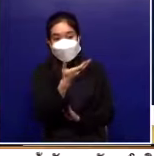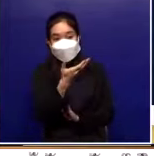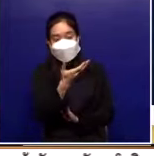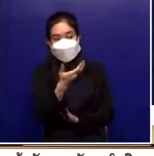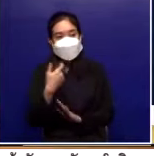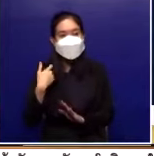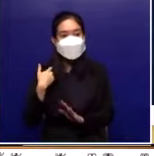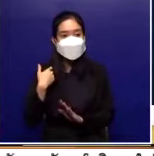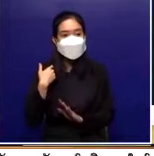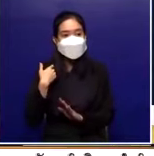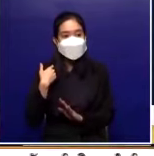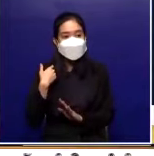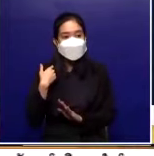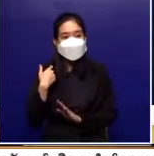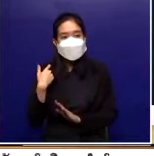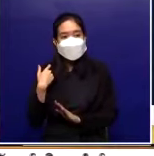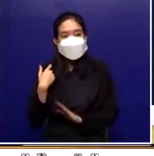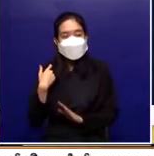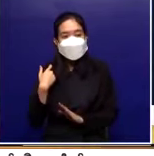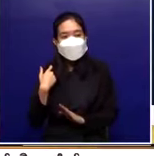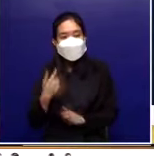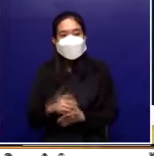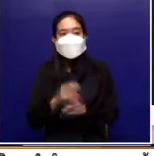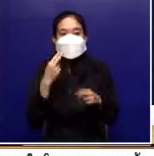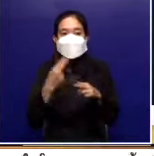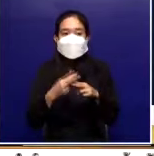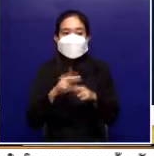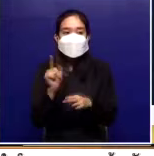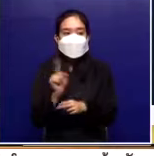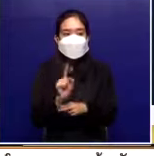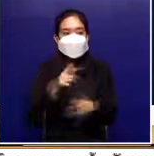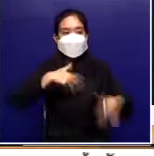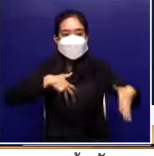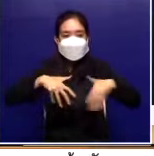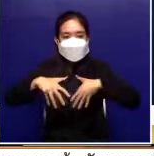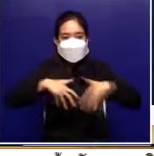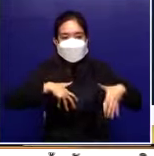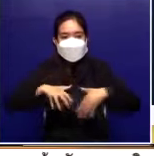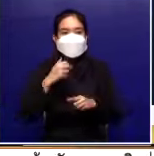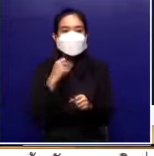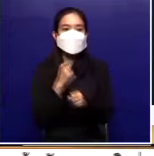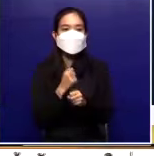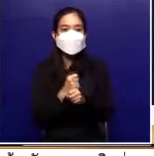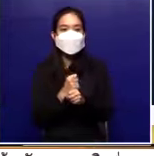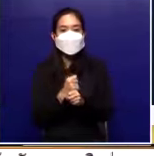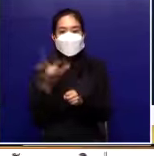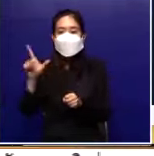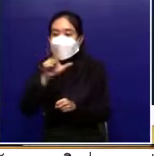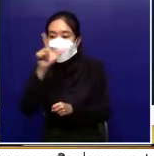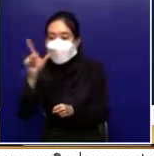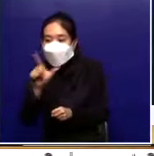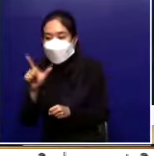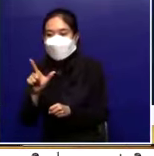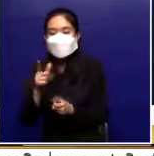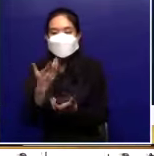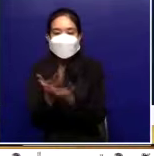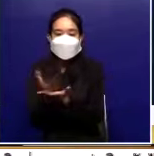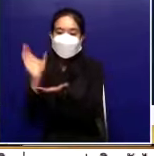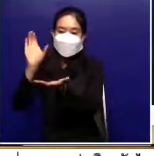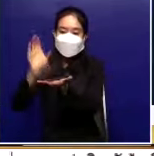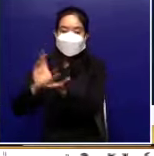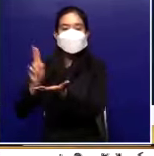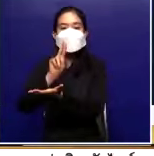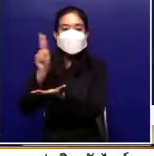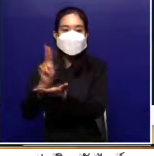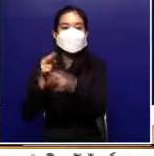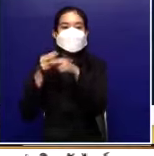จ้าพระยาตอนที่มีชื่อว่าประชาชนทำลุงใช้ไทยเจ๊งบทไฟ